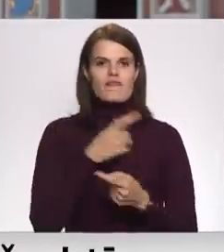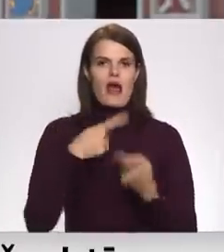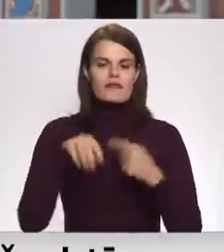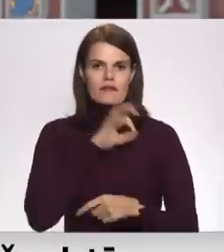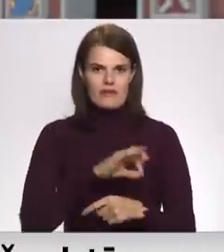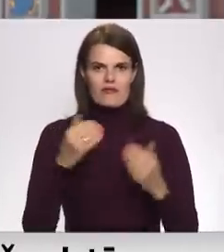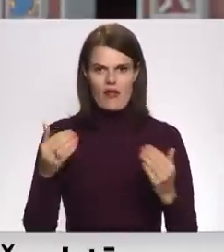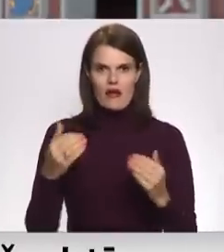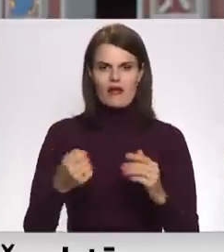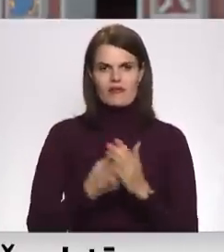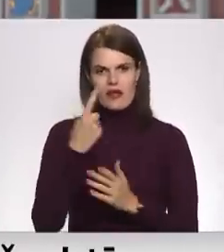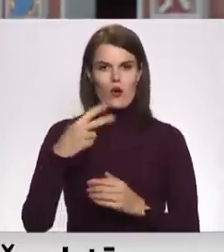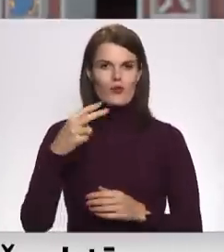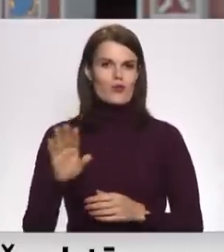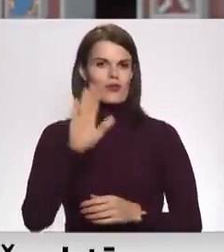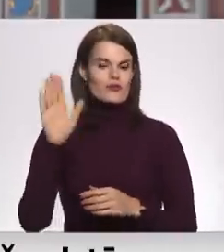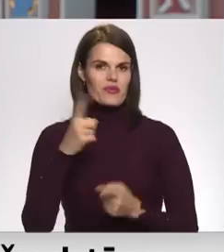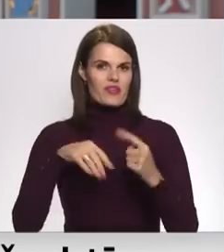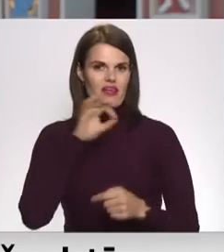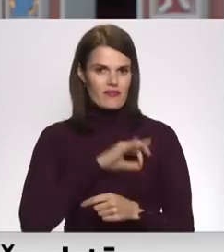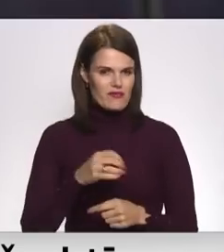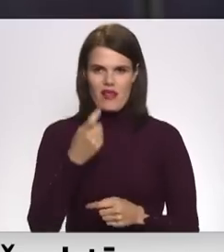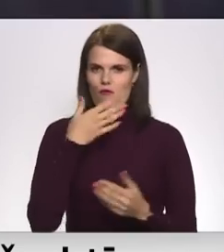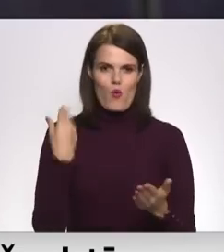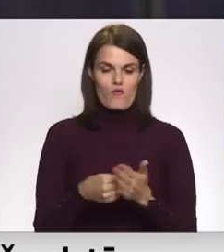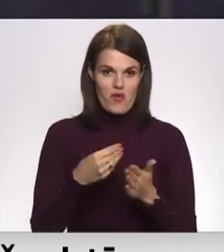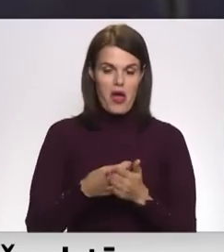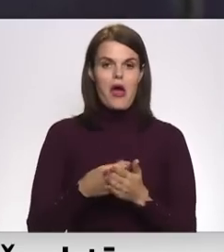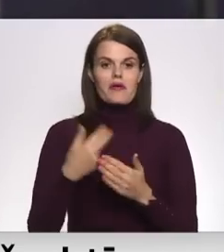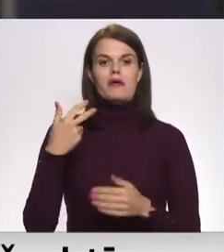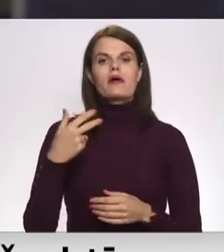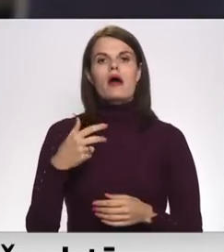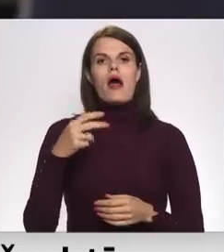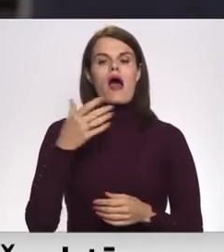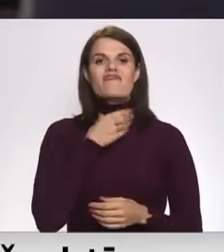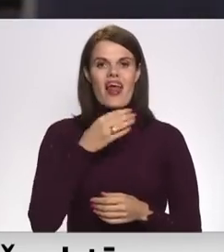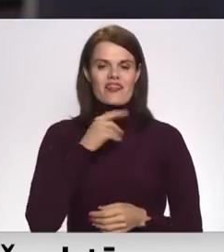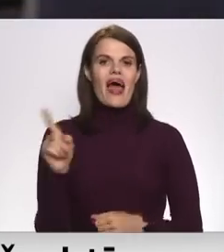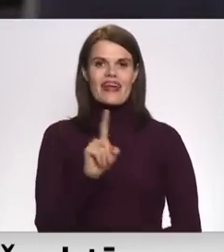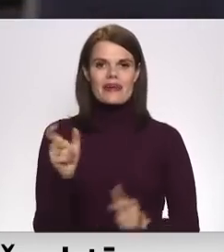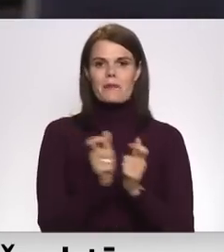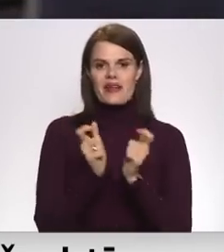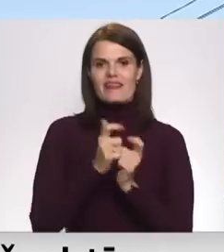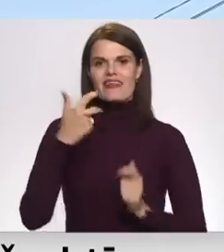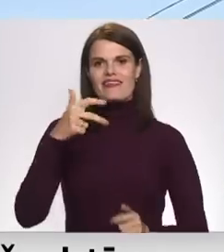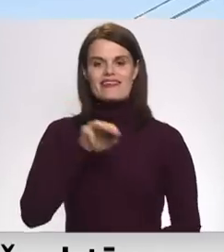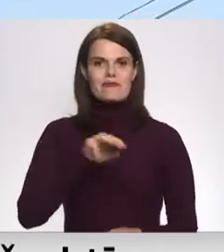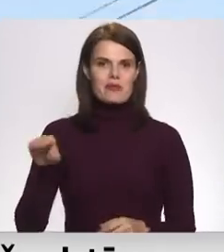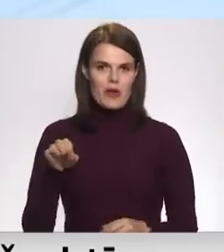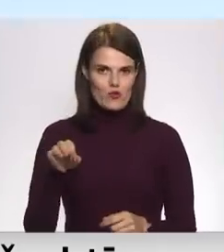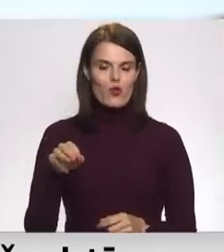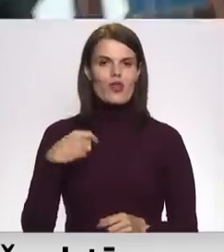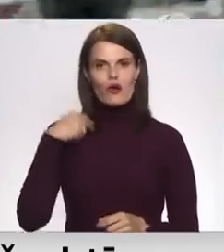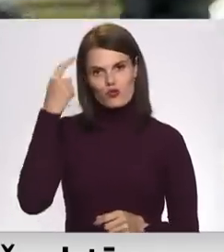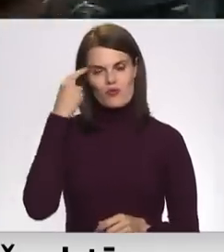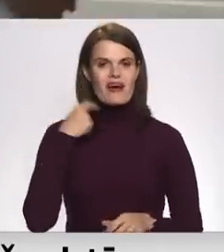vairāk 20 dienām, tad nav jēgas no mēnešu biļetes. Piemēram, Viļņā ir pusstundas biļete, un principā arī Rīgā, es domāju, ir pusstundas biļete